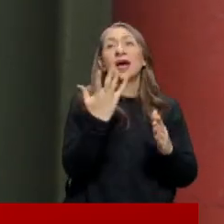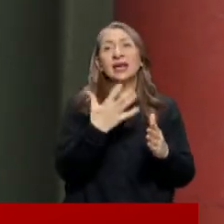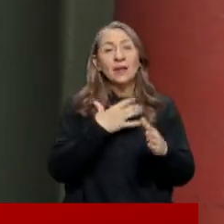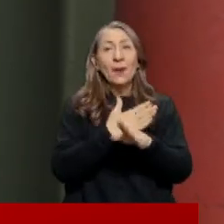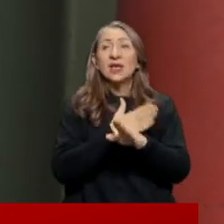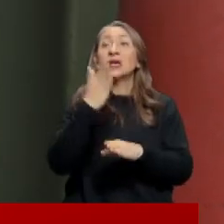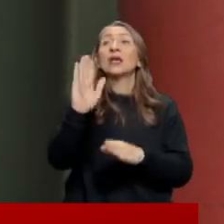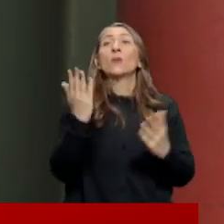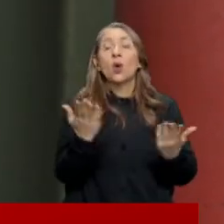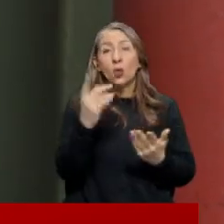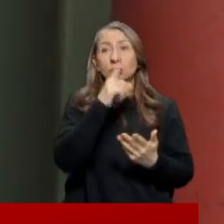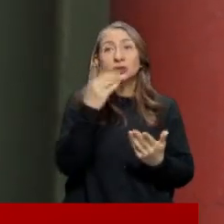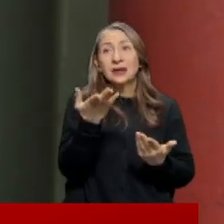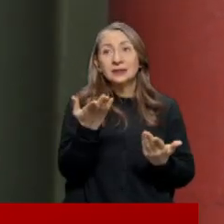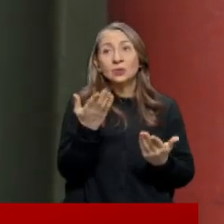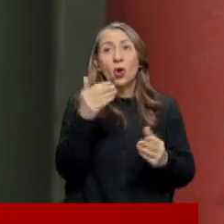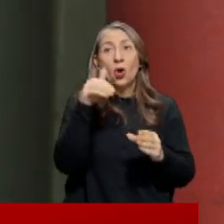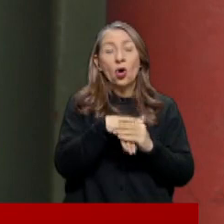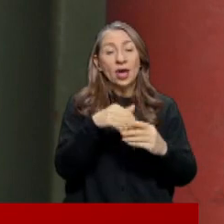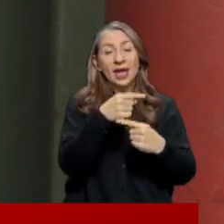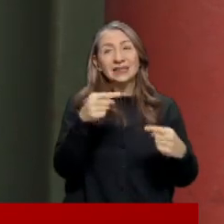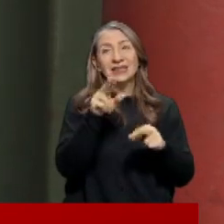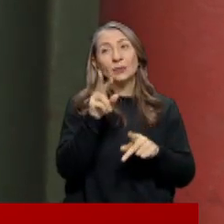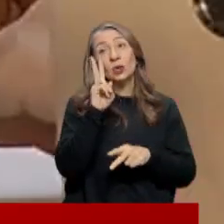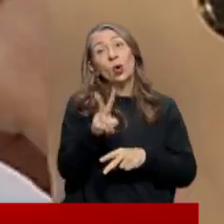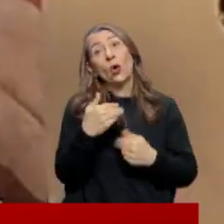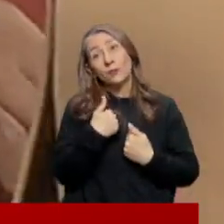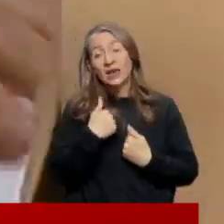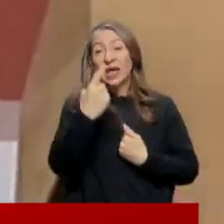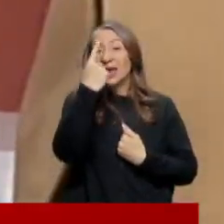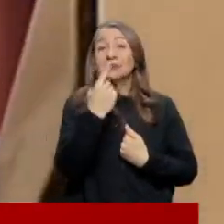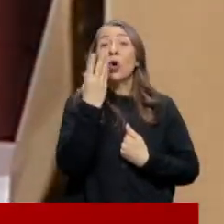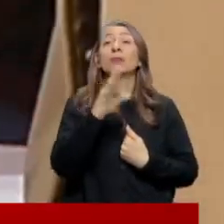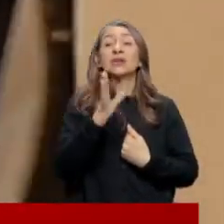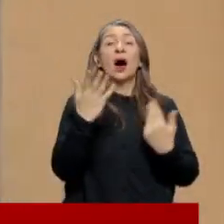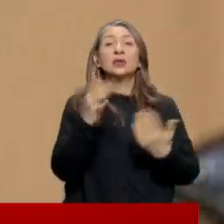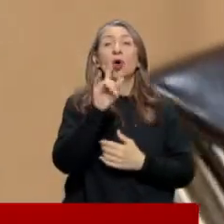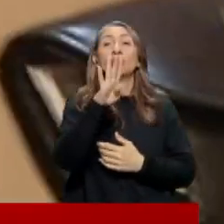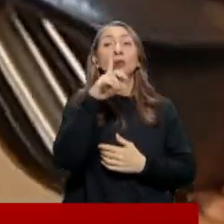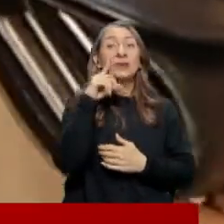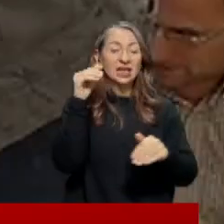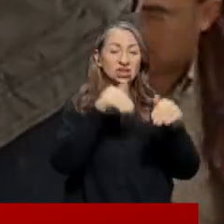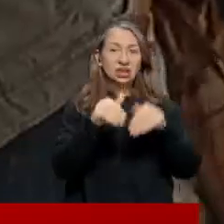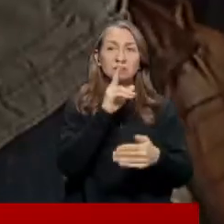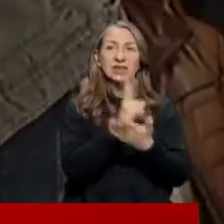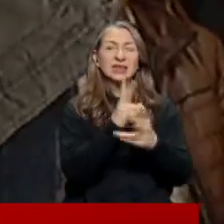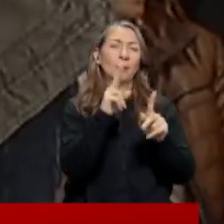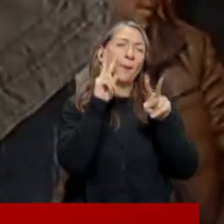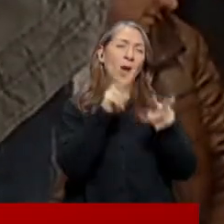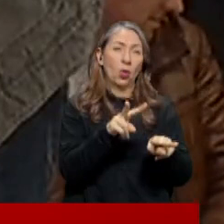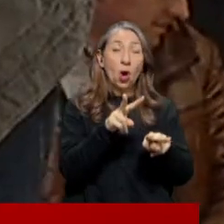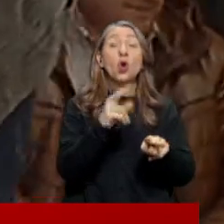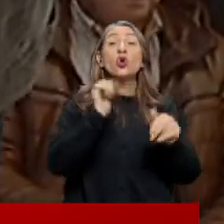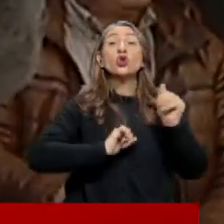kendi memleketine dönemiyor. Ondan dolayı oy eksilecek gibi geliyor. Resmileşmese de artık 14 Mayıs'ta seçime kesin gözüyle